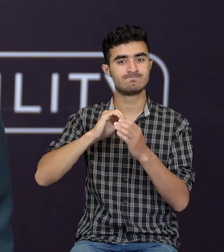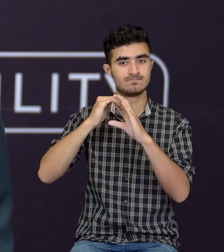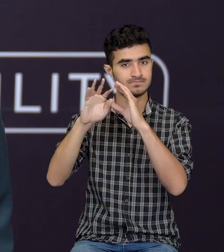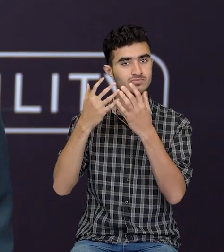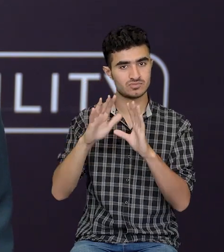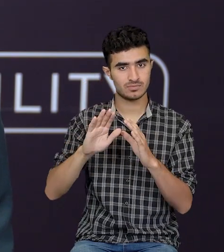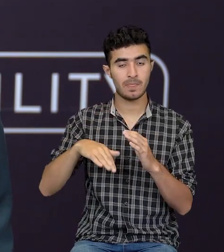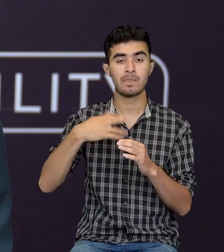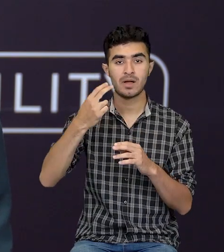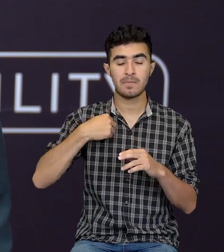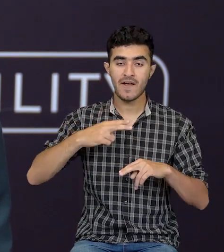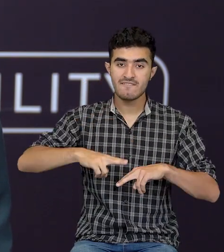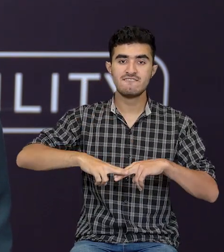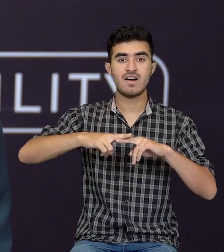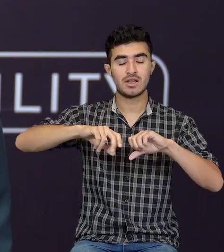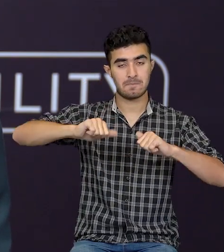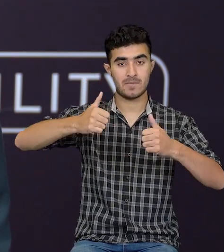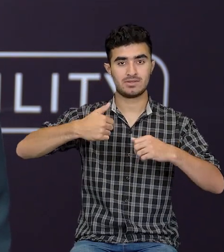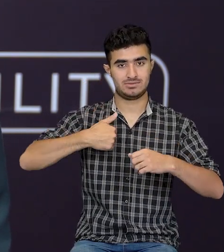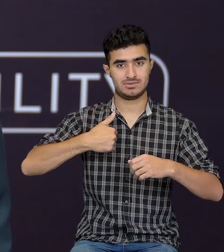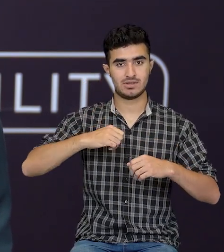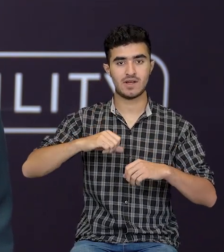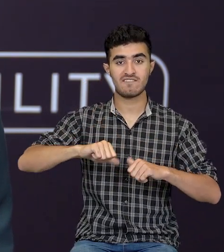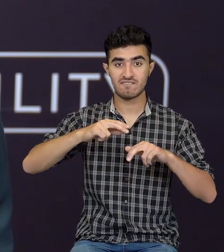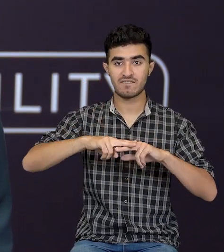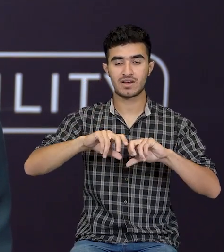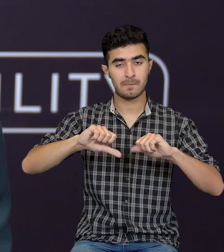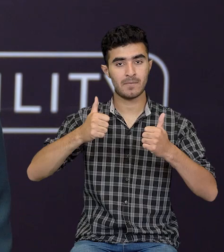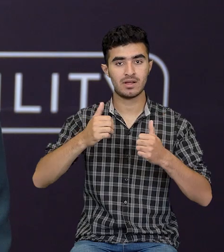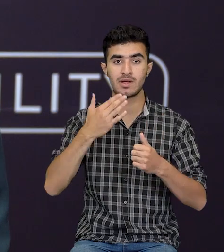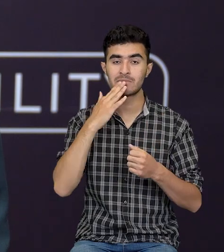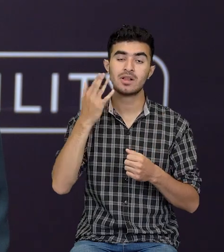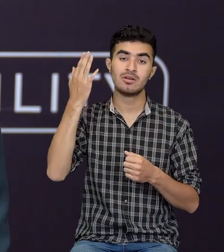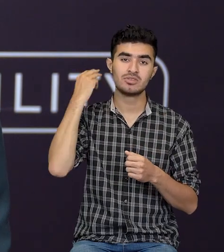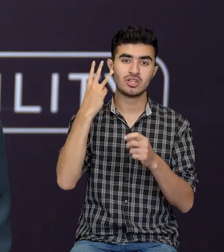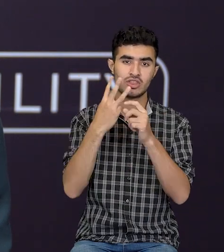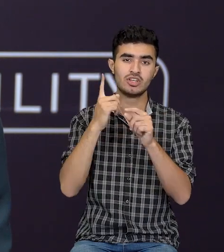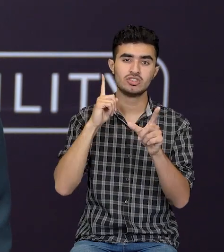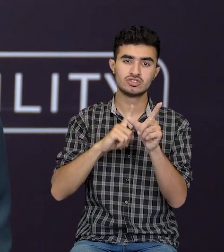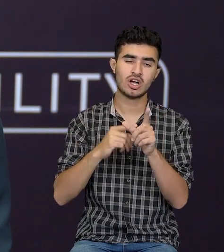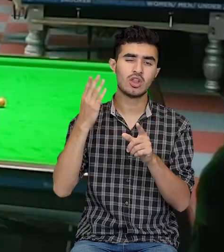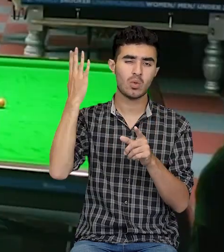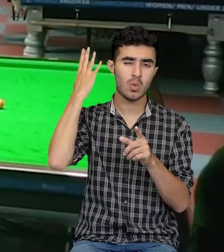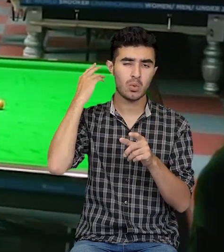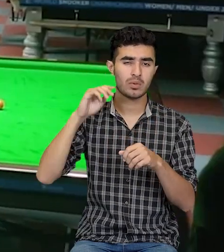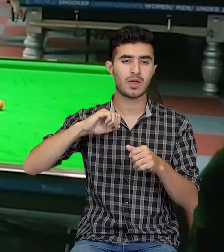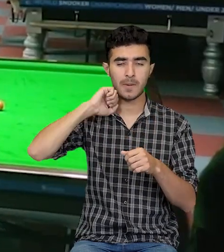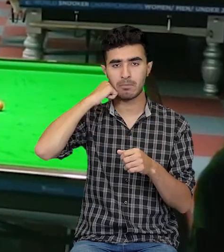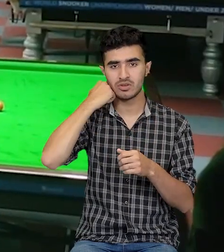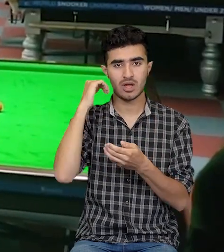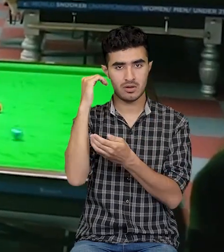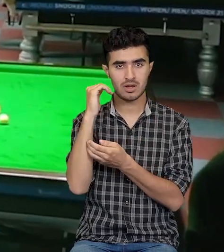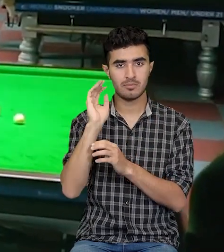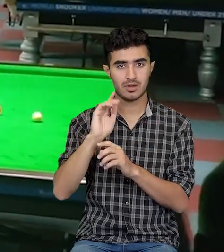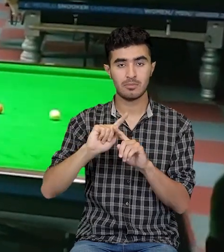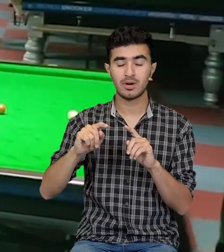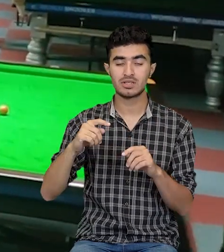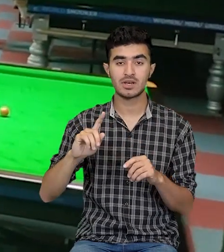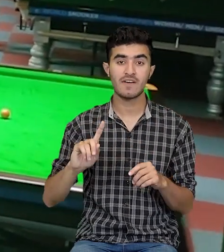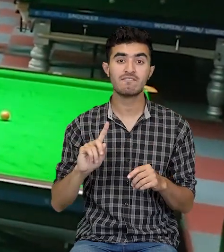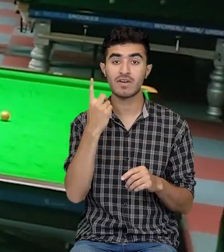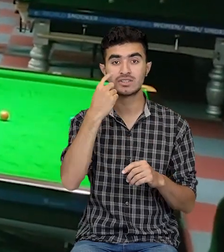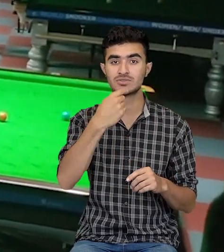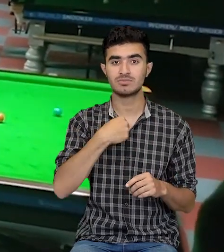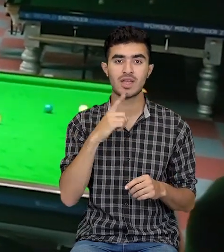मैच में फिर डिसाइडेड फ्रेम था और मेरे से बहुत एक ईज़ी बॉल मिस हुआ था, जिसकी वजह से वो मैं मैच हार गया था। मैं रनर अप बन गया,